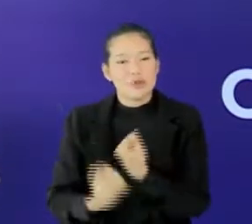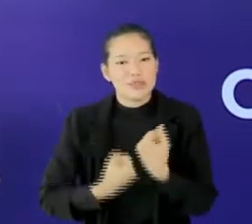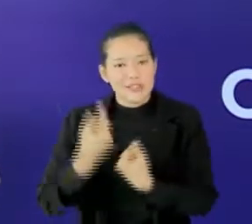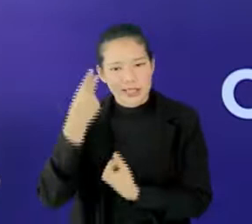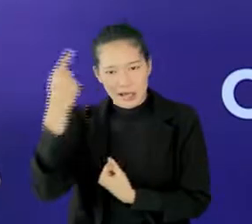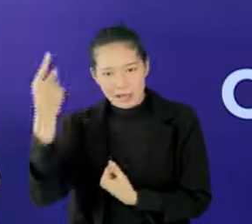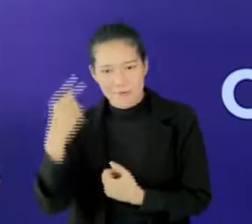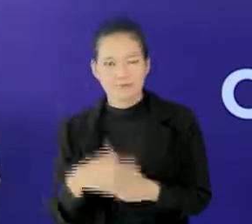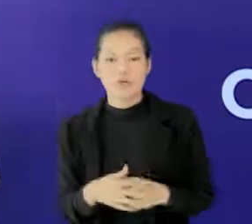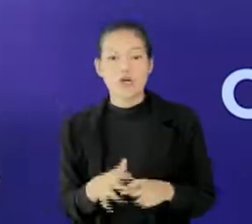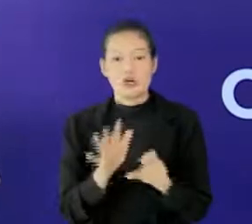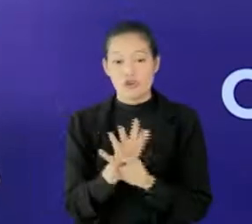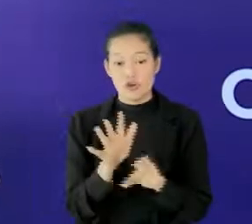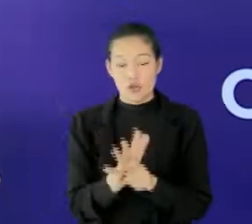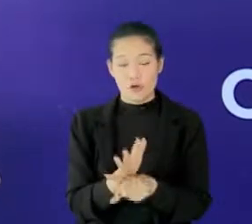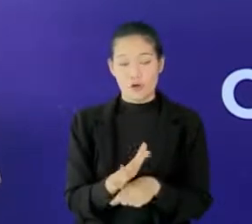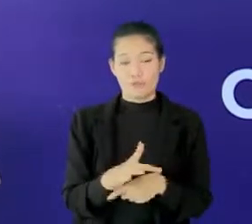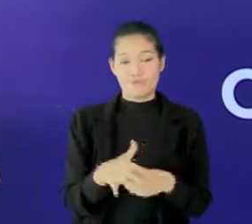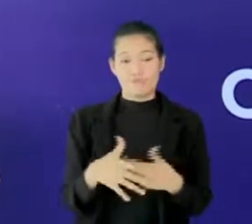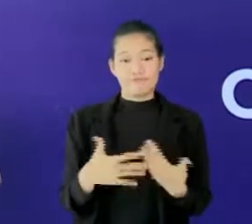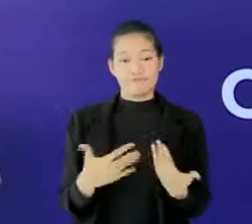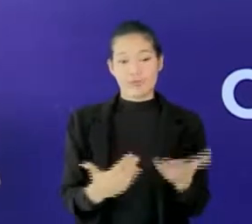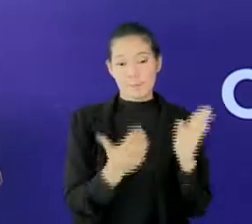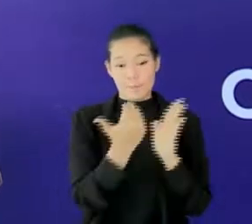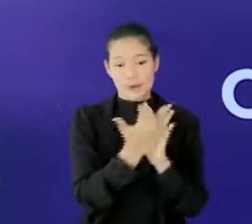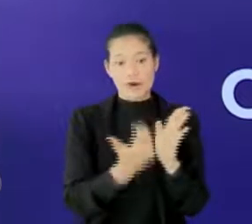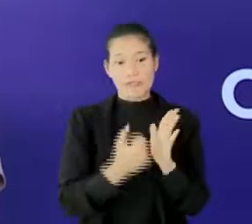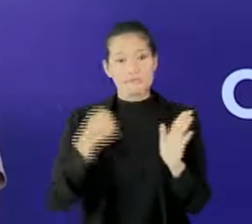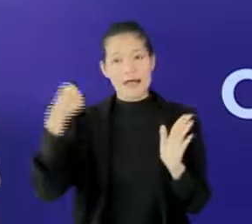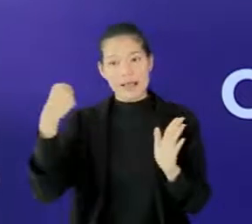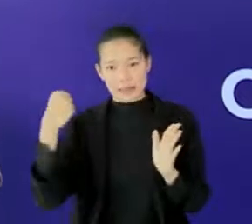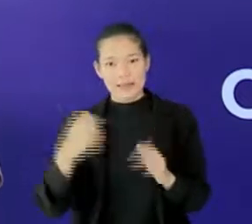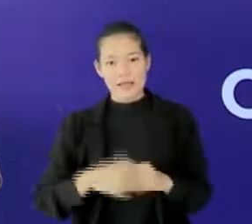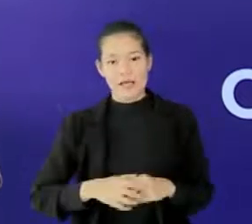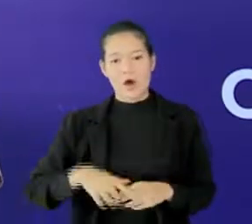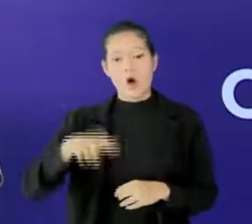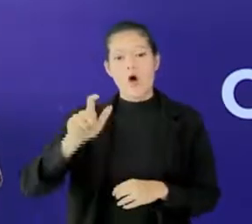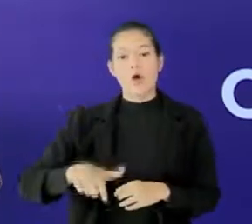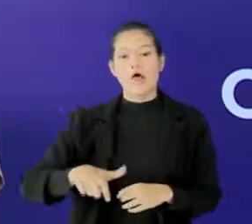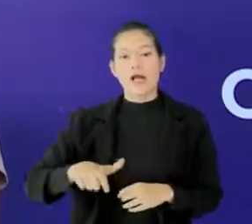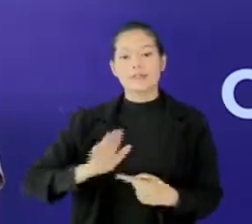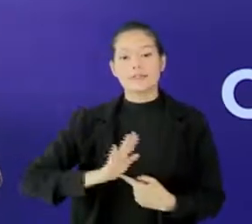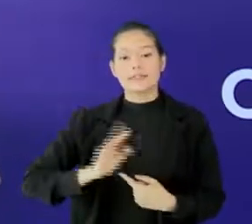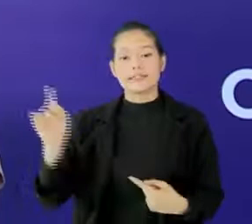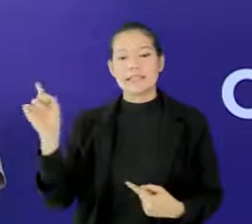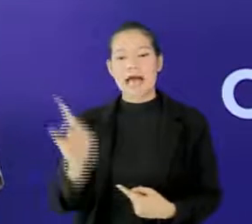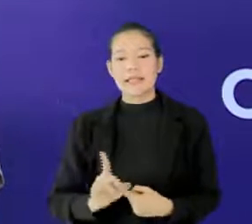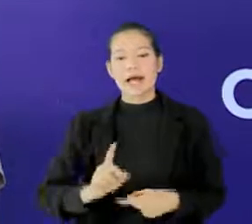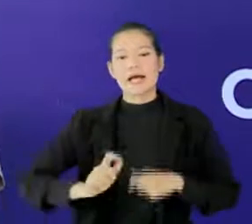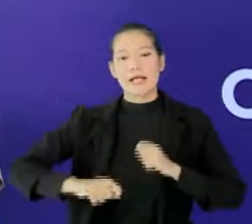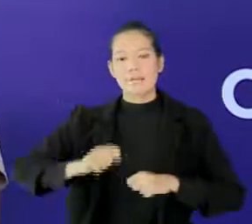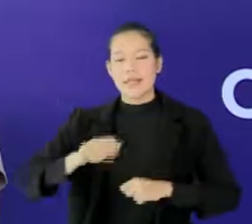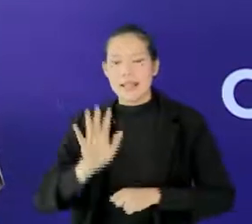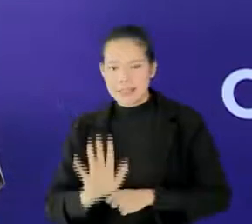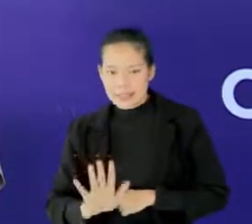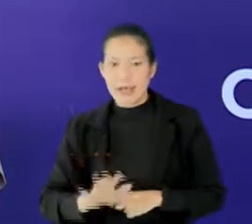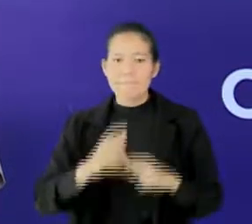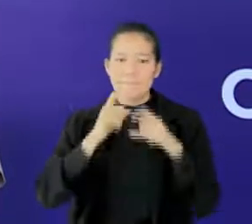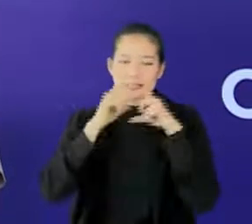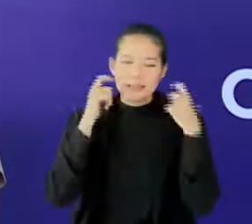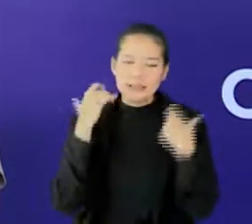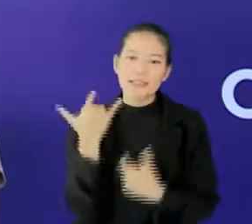itu contohnya misalnya podcast. Mungkin kita akan batasi yang bermain saja dengan tetap menggunakan masker,